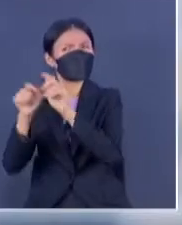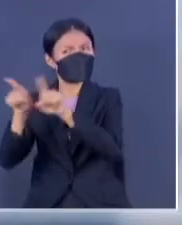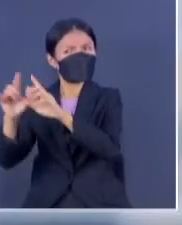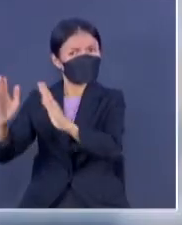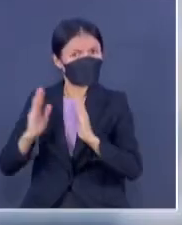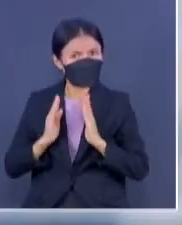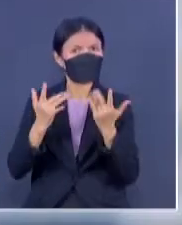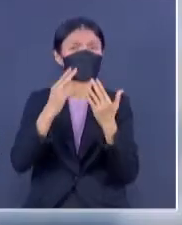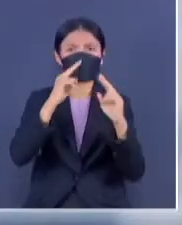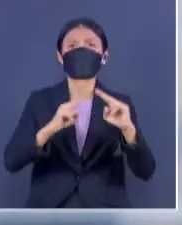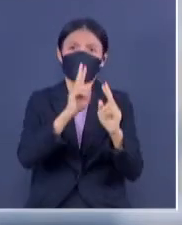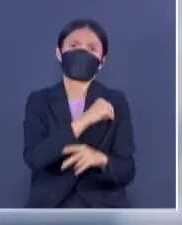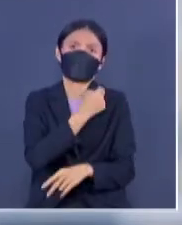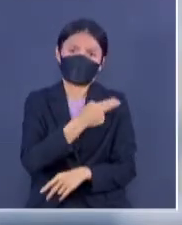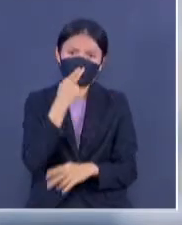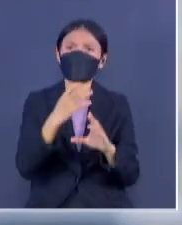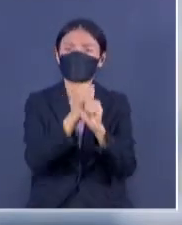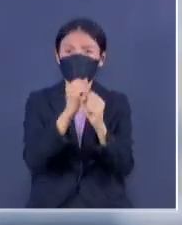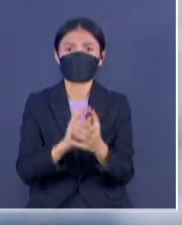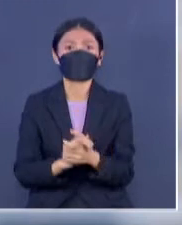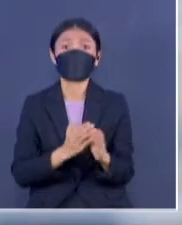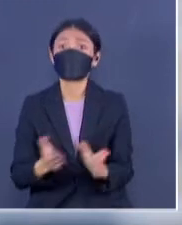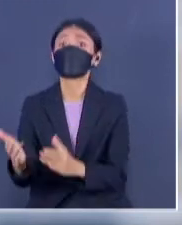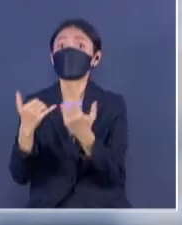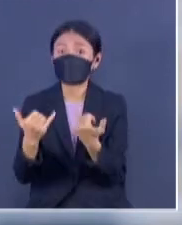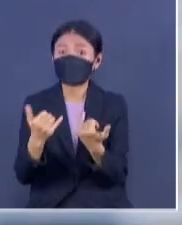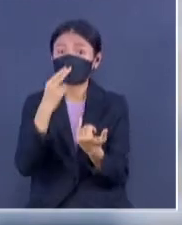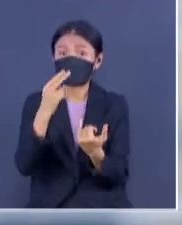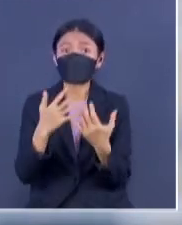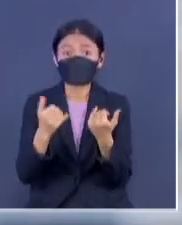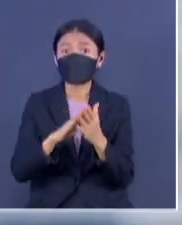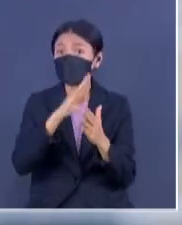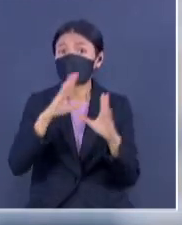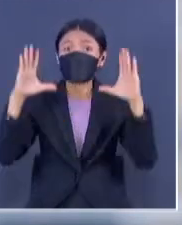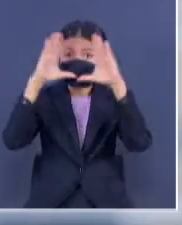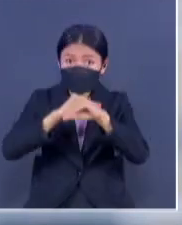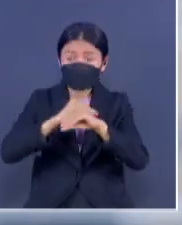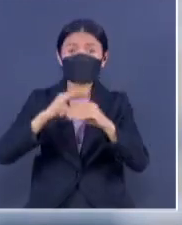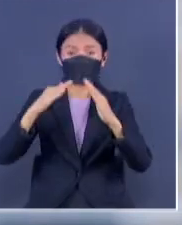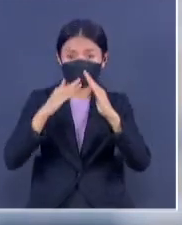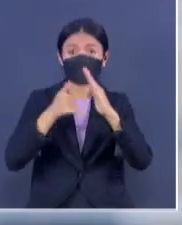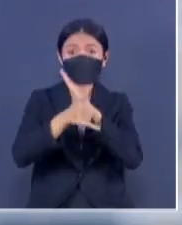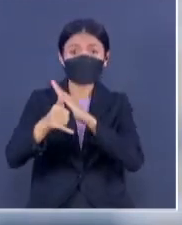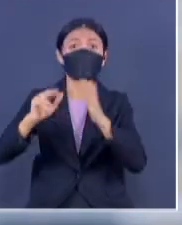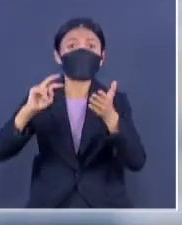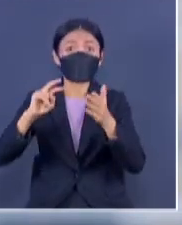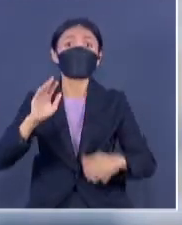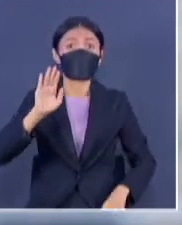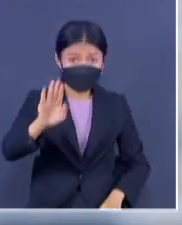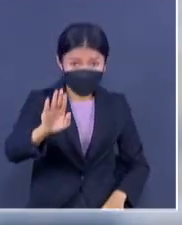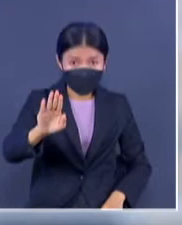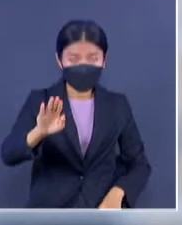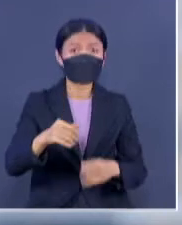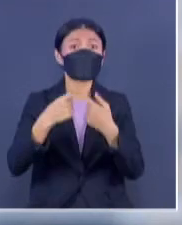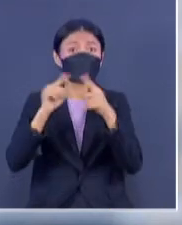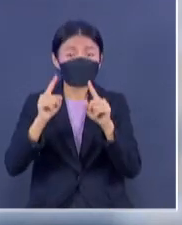การบังคับใช้เนี่ยสองห่วงในห่วงเคอร์ฟิวเนี่ยเราใช้คำว่าห้ามเลยนะครับแต่ในช่วงของนอกเคอร์ฟิวเนี่ยยังมี